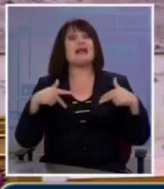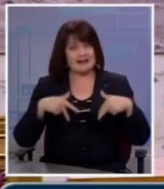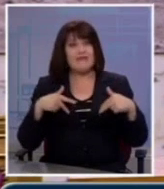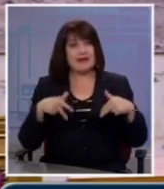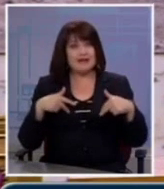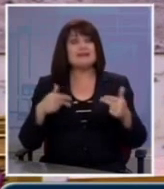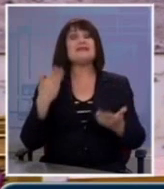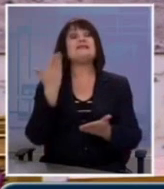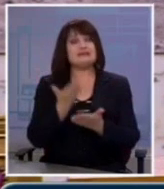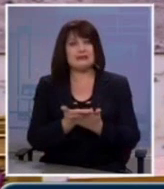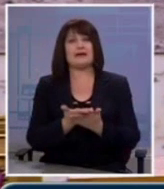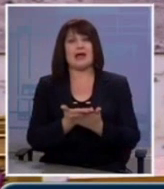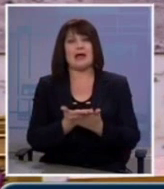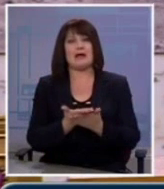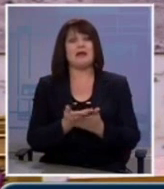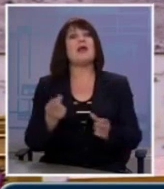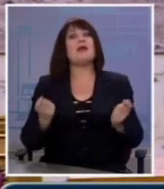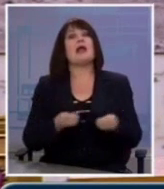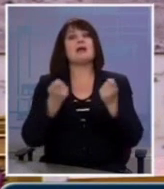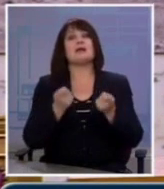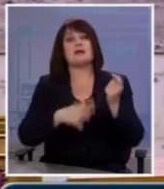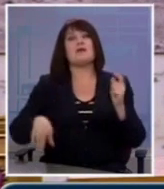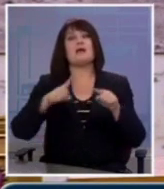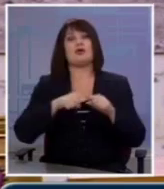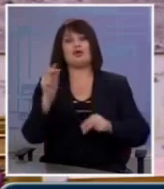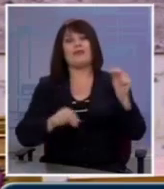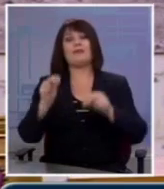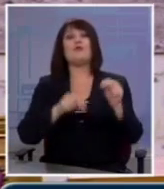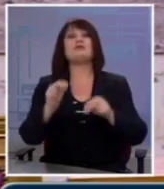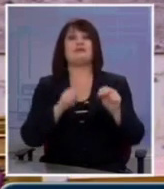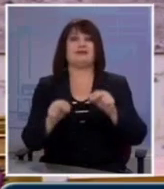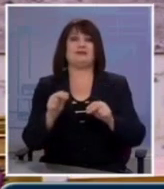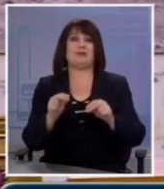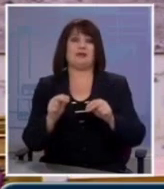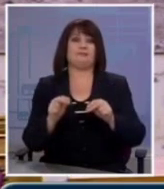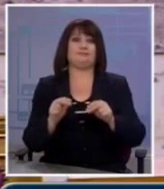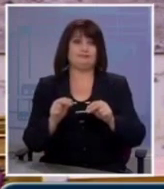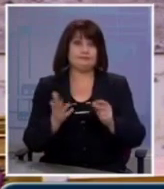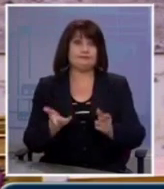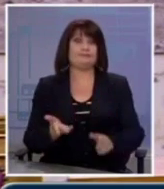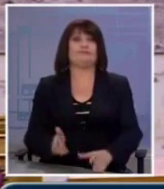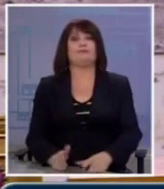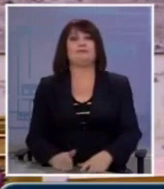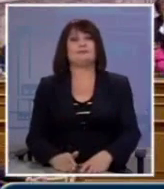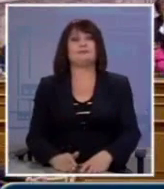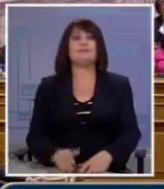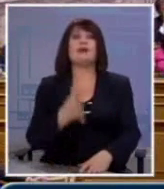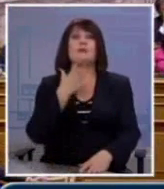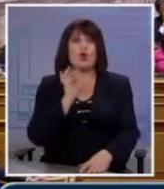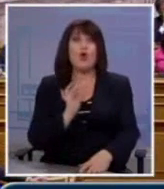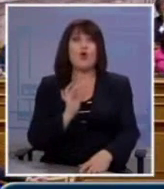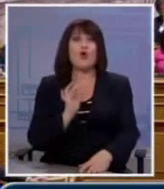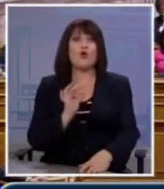κυβέρνηση ζητεί τη διεξαγωγή δημοψηφίσματος, δίνει τον λόγο και